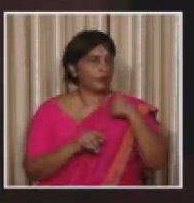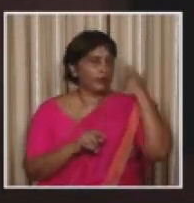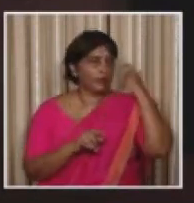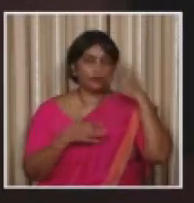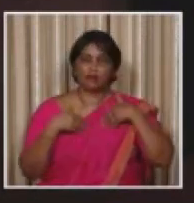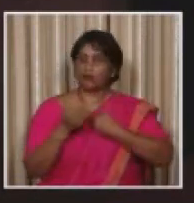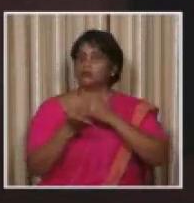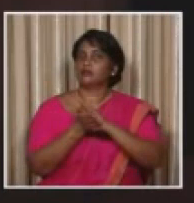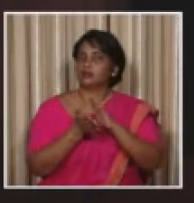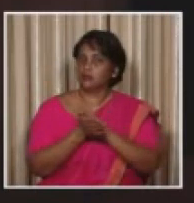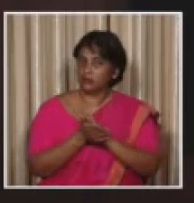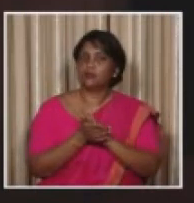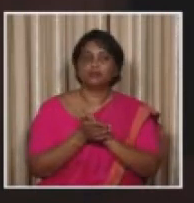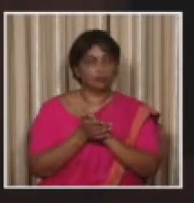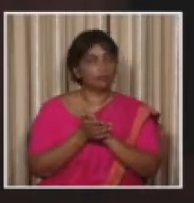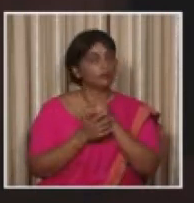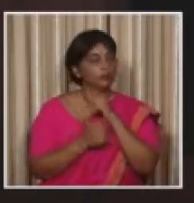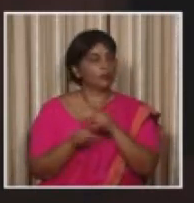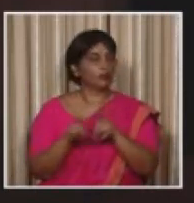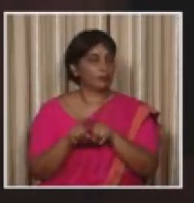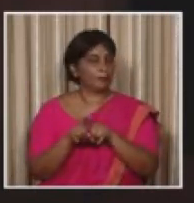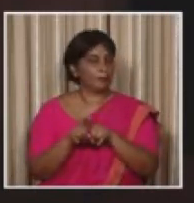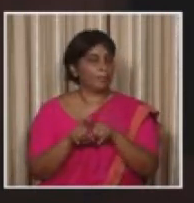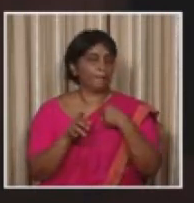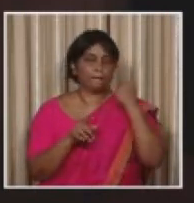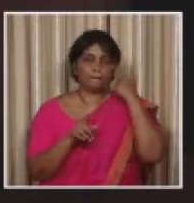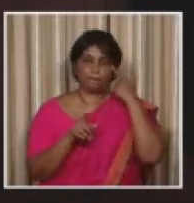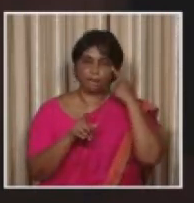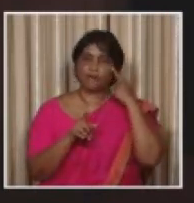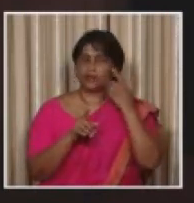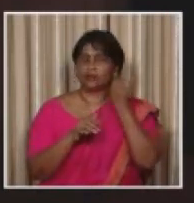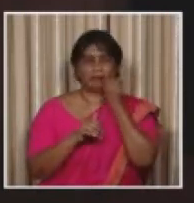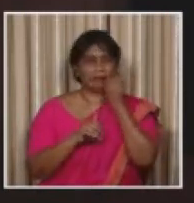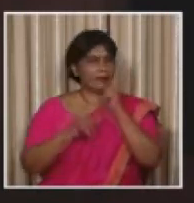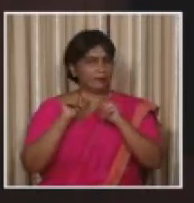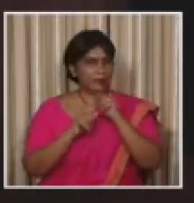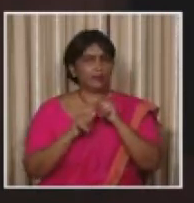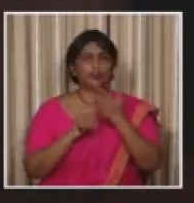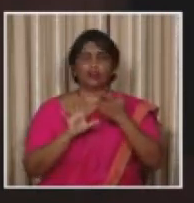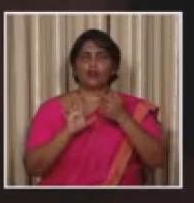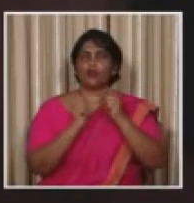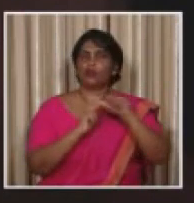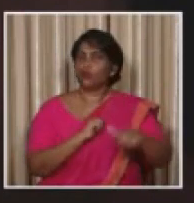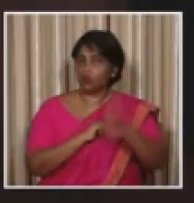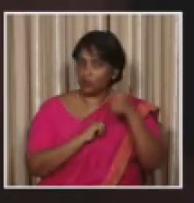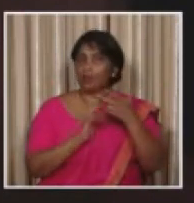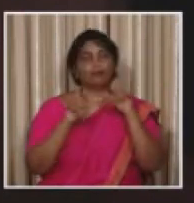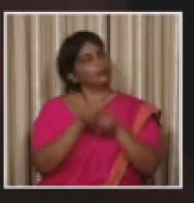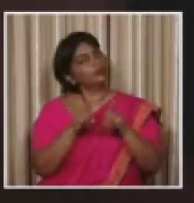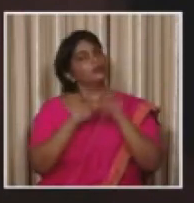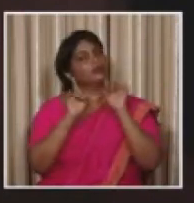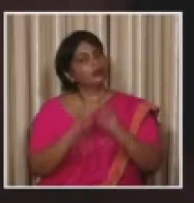සුව සේවාව එහෙම නැත්නම් වෙල්නස් ක්ලිනික් එහෙම නැත්නම් අපි දන්නවා පැලියටිව් කියා රීහැබිලිටේෂන් ඒ කියන්නේ බොහෝ